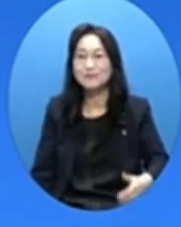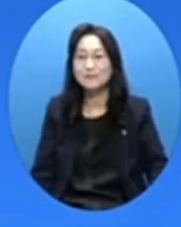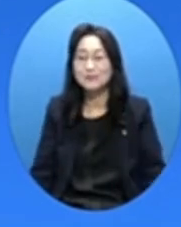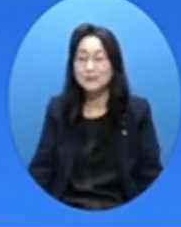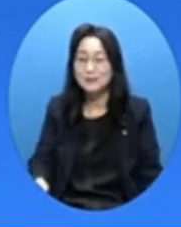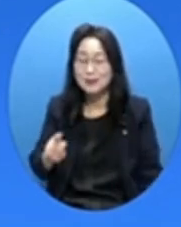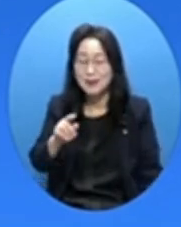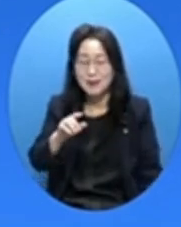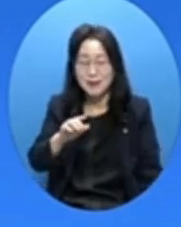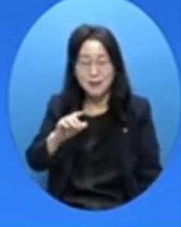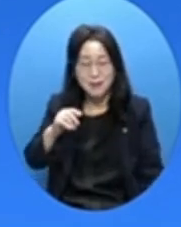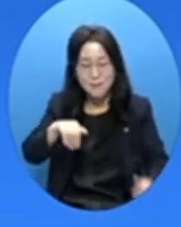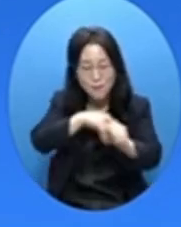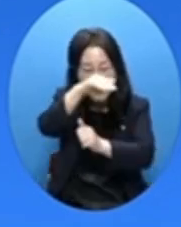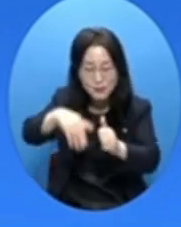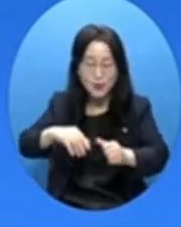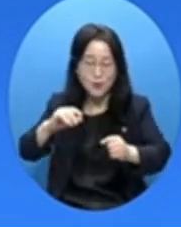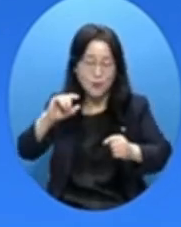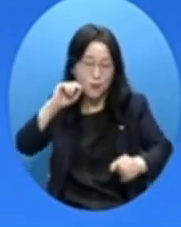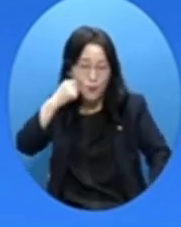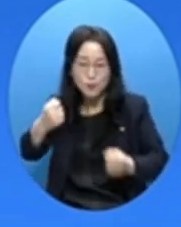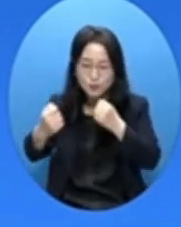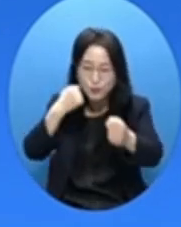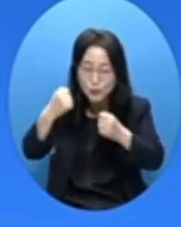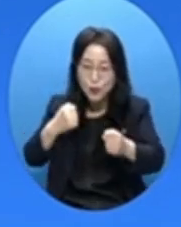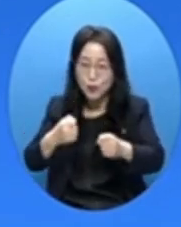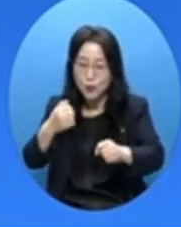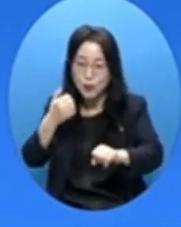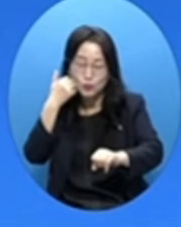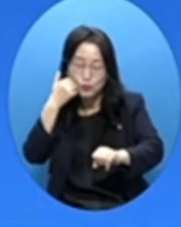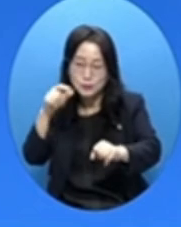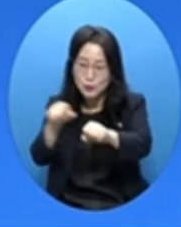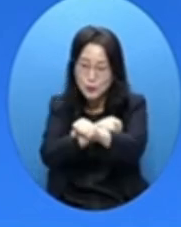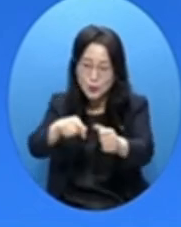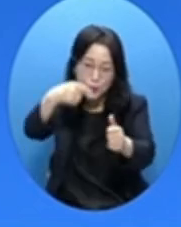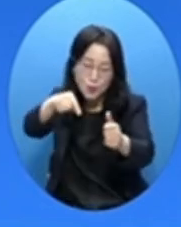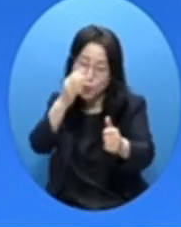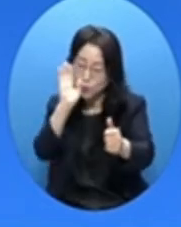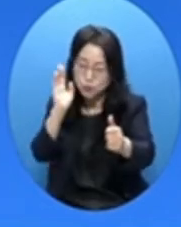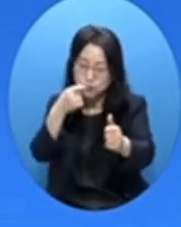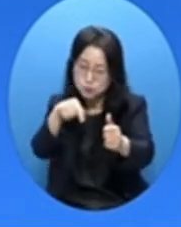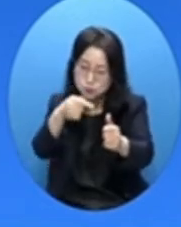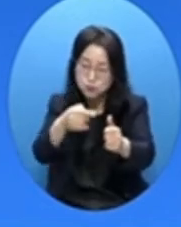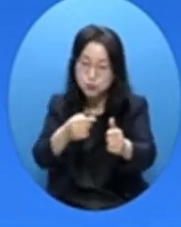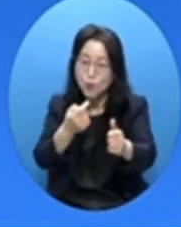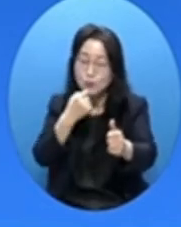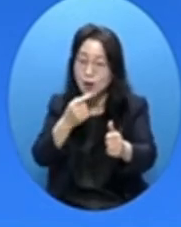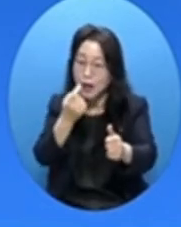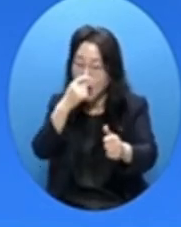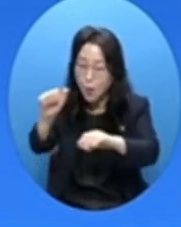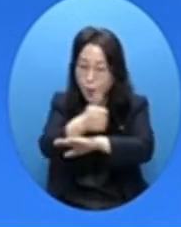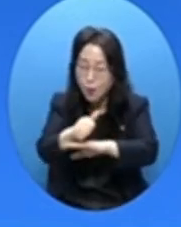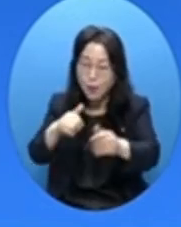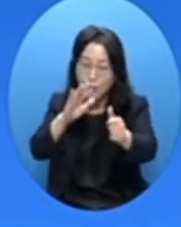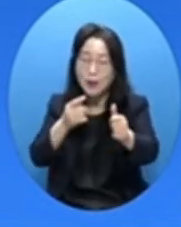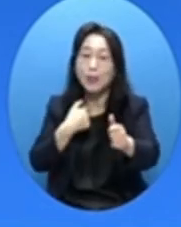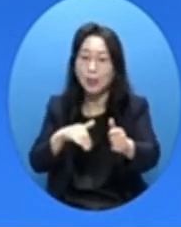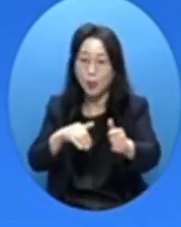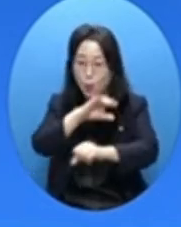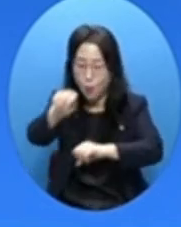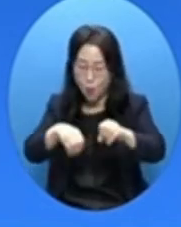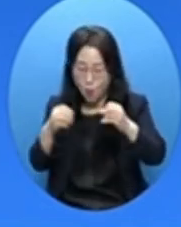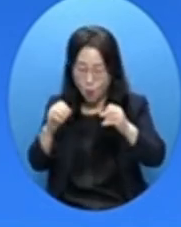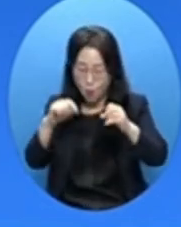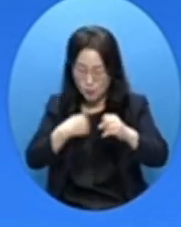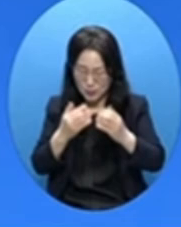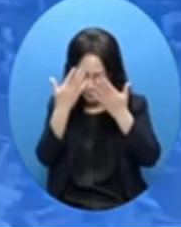그 어려운 과제에 한번도 과 애를 시켜본 없고 학원도 못 됐어 못 보내고 혼자 스스로 공부해 받고 서울대학교 2분